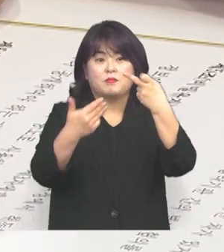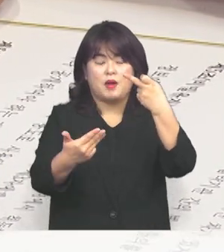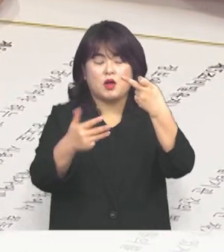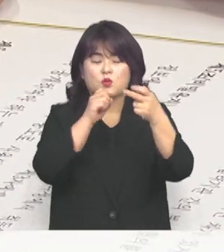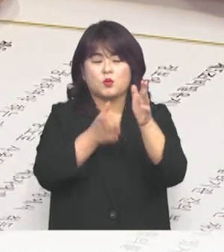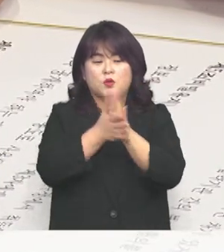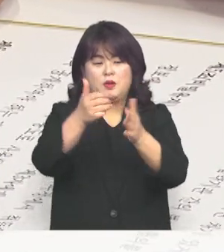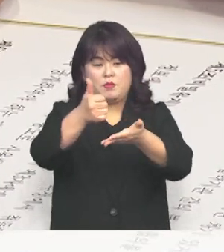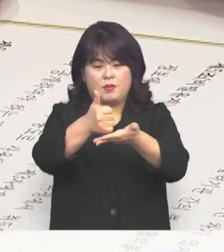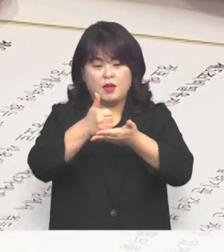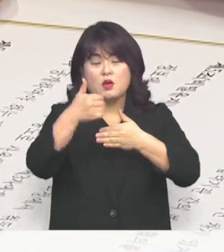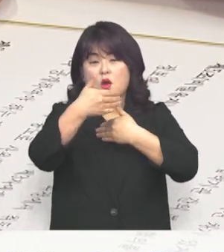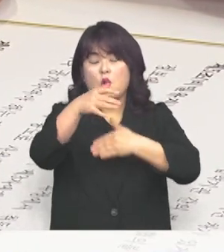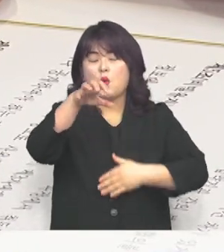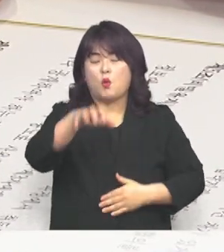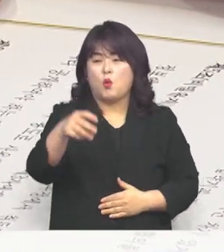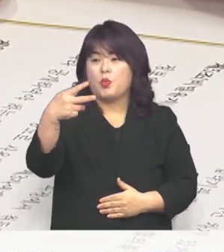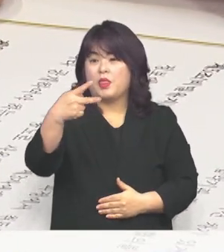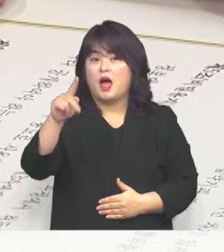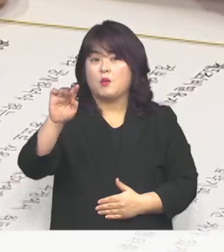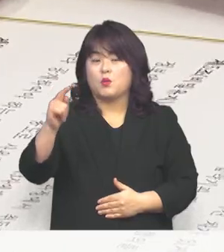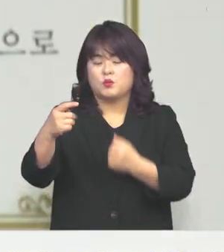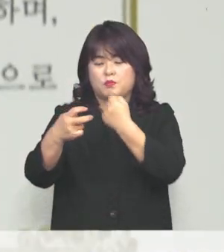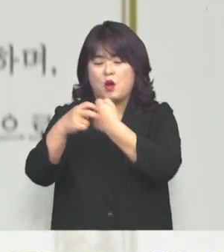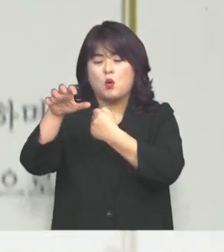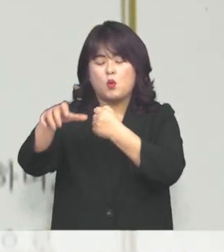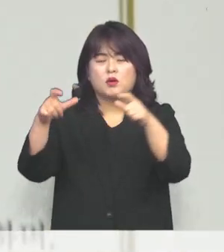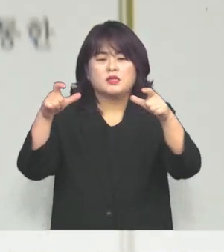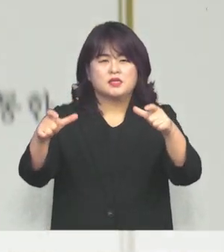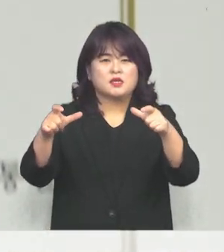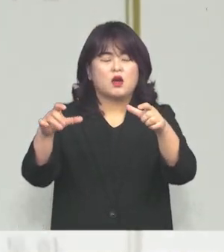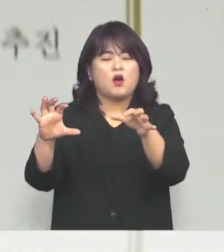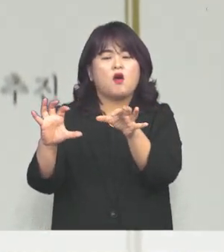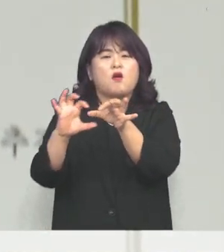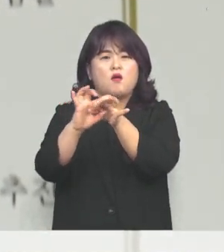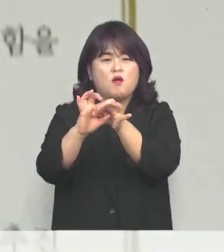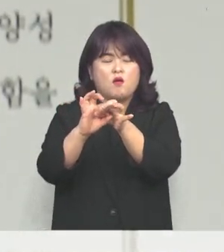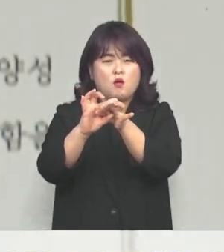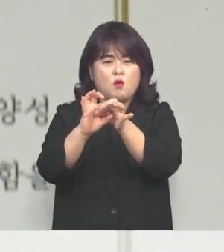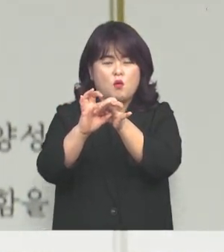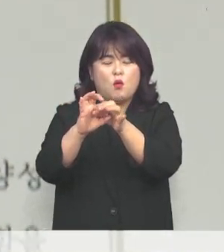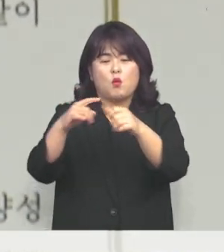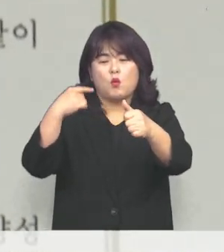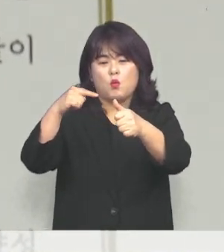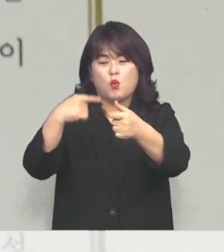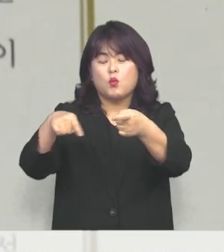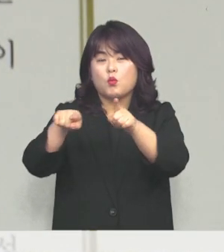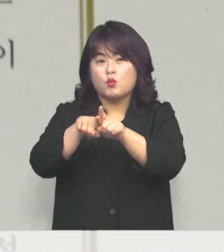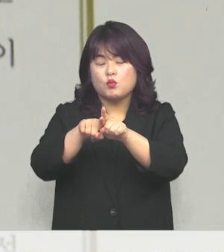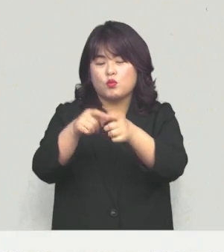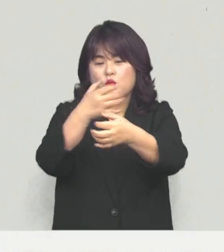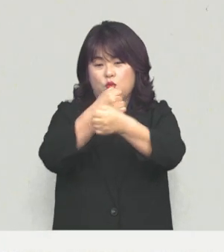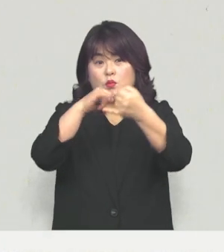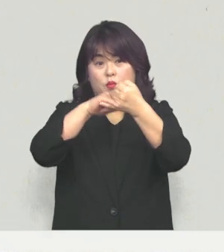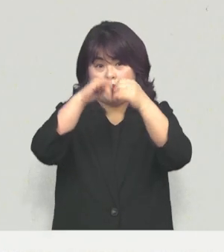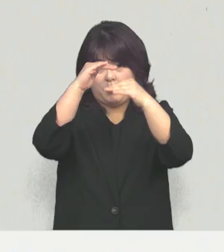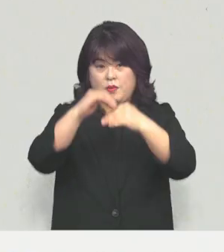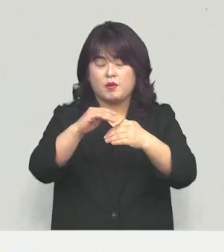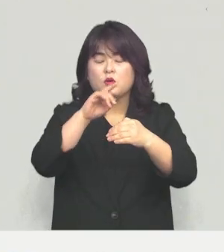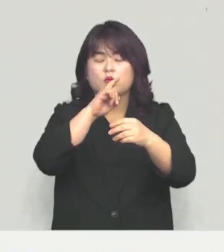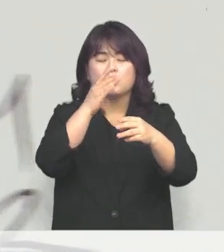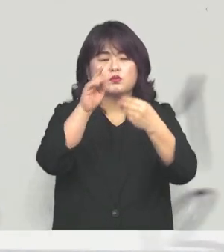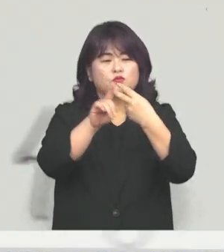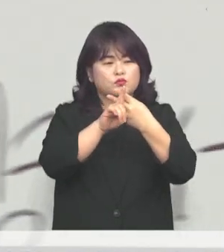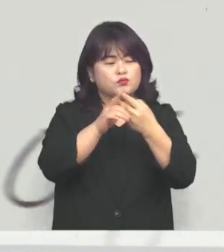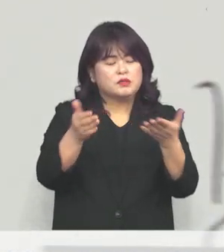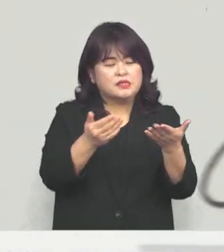용인특례시가 8일 시청 접견실에서 다보스 병원과 지역 연계 진로교육 활성화를 위한 업무 협약을 체결하고 청소년들의